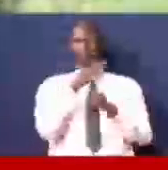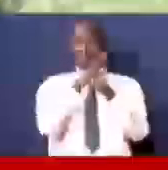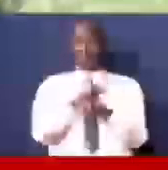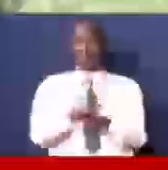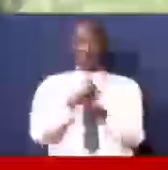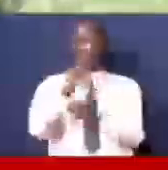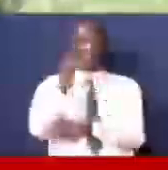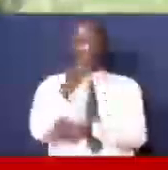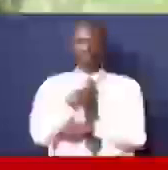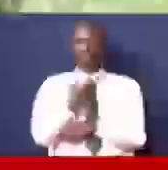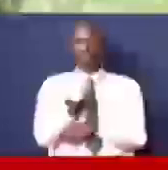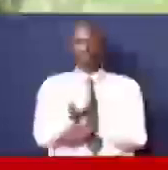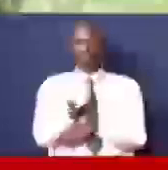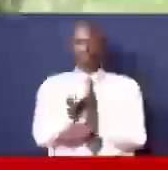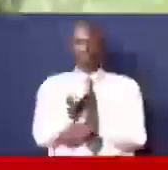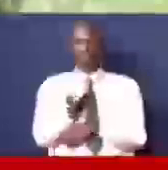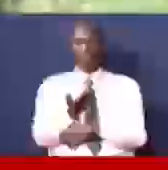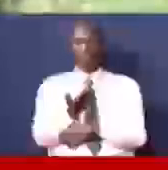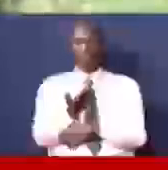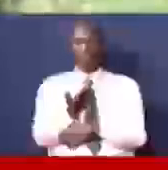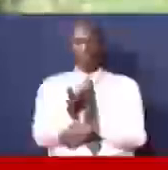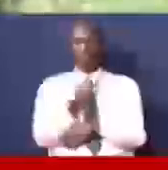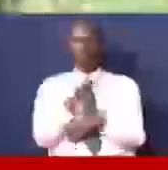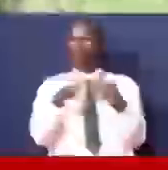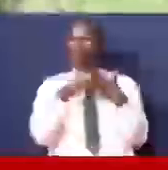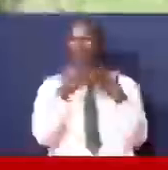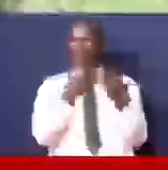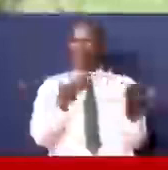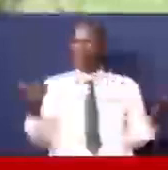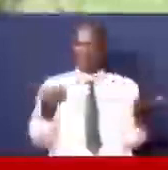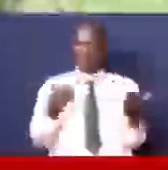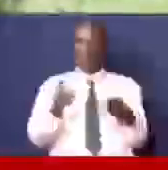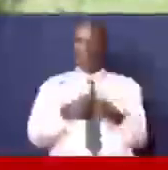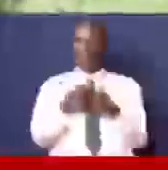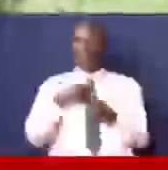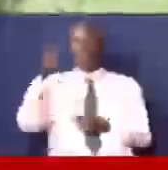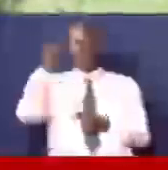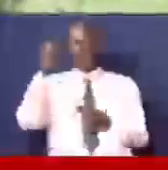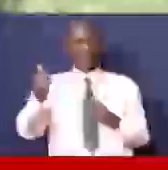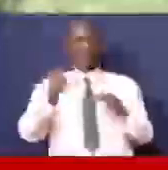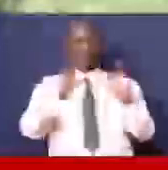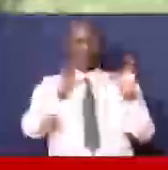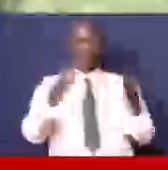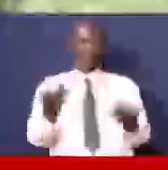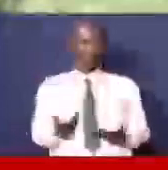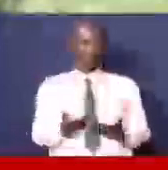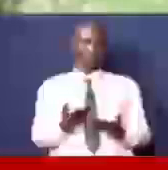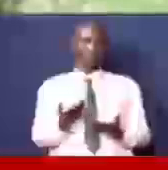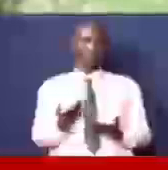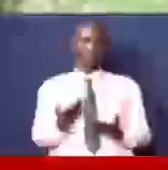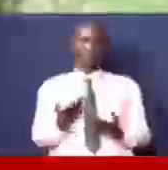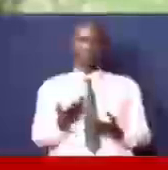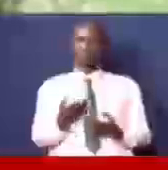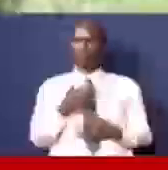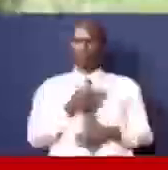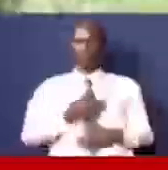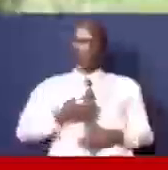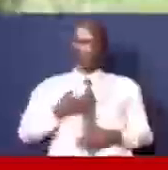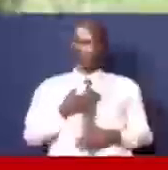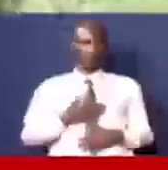president wa kena ena makudha ena wote mamudha onde. Na ena akili timamu. Yes. Haimu andamaini.